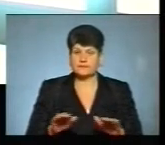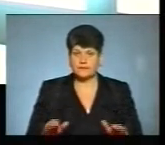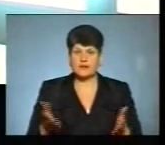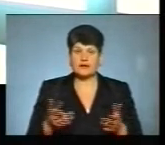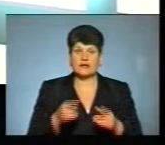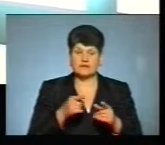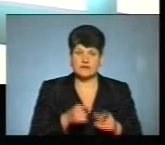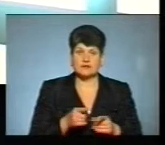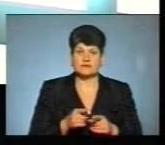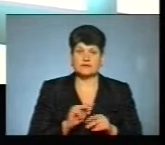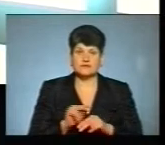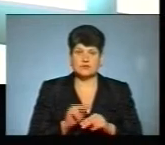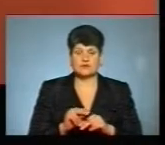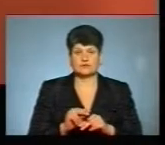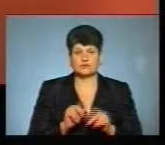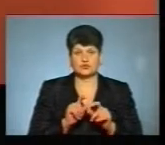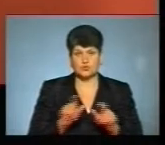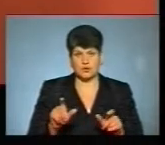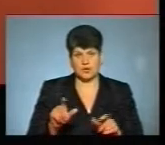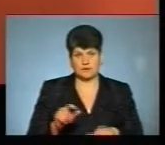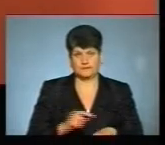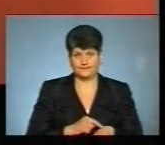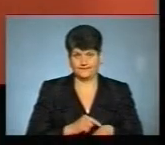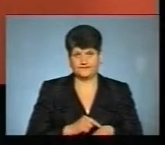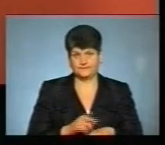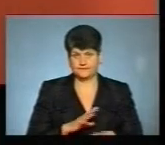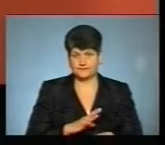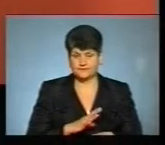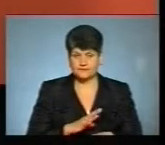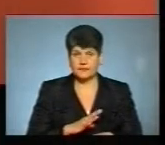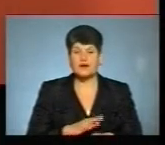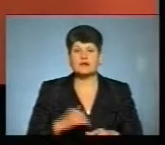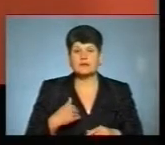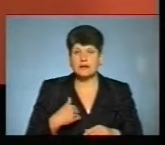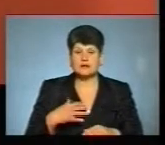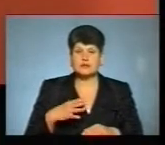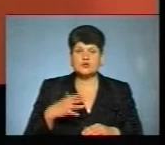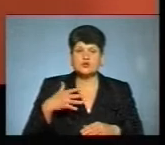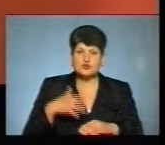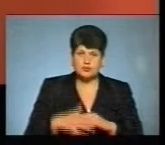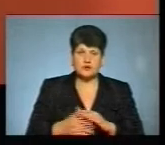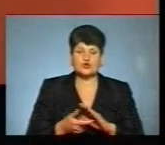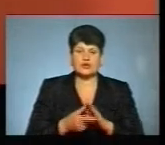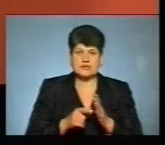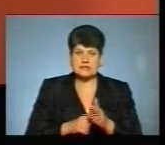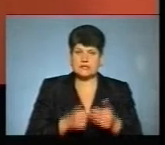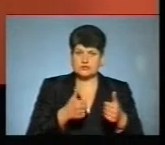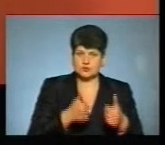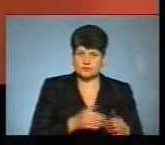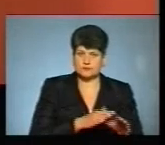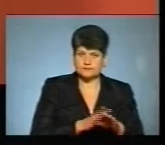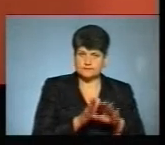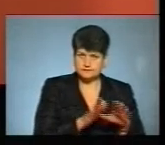він читав у школі години. Ну, для мене, наприклад, зрозуміло, якщо якийсь клас в цілому справиться добре і